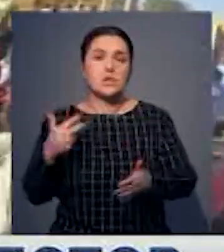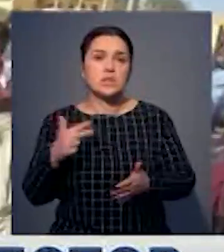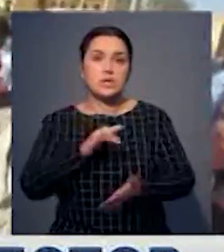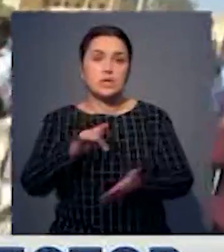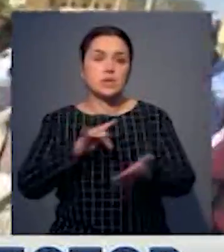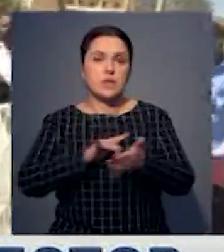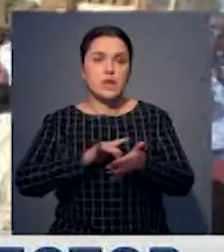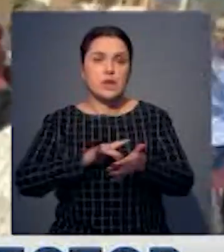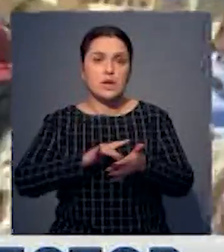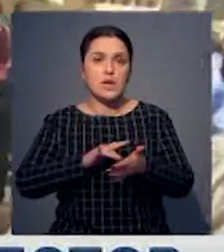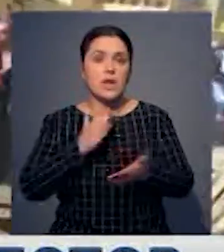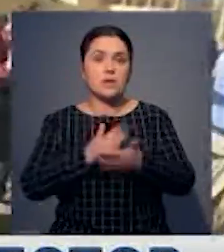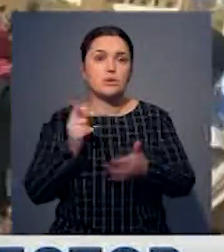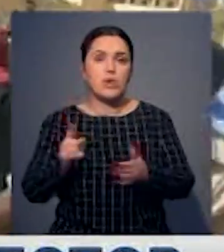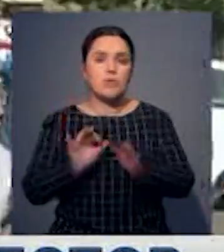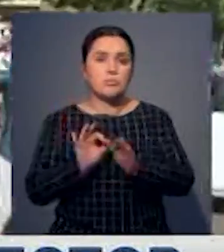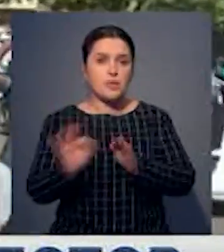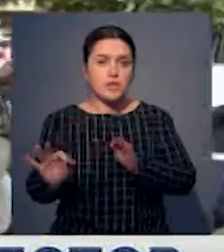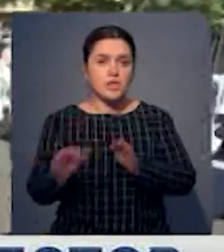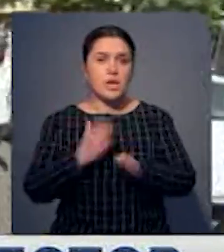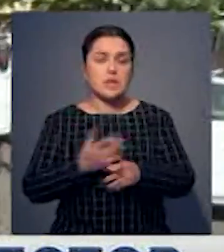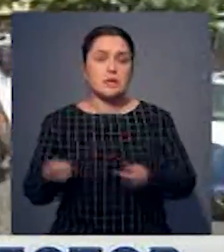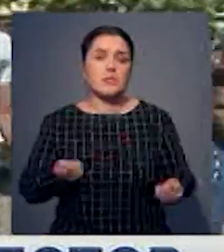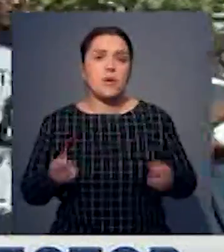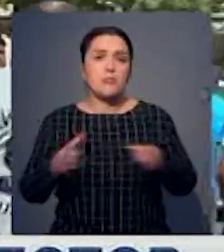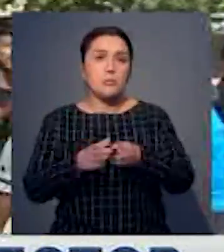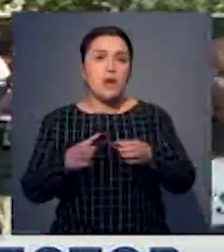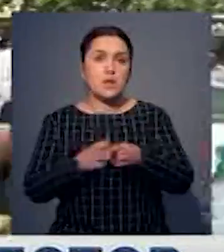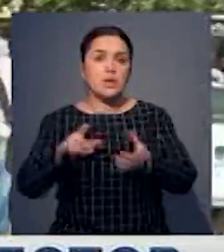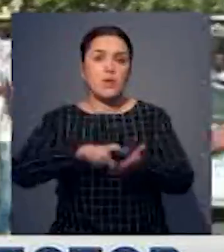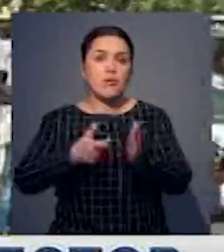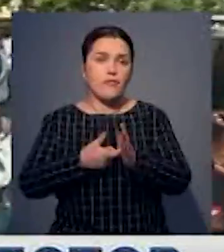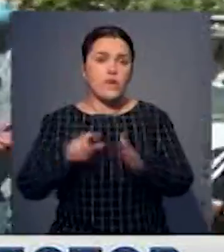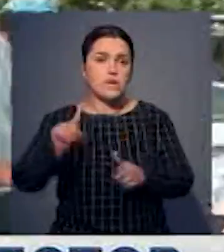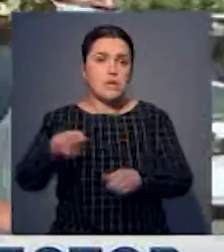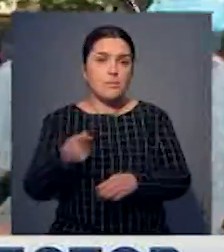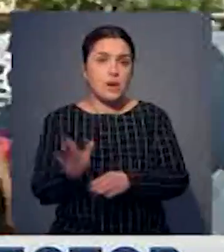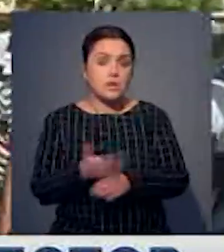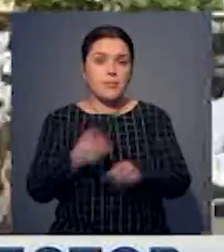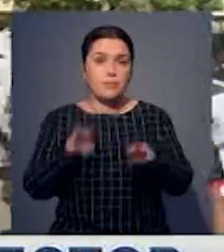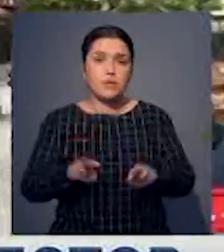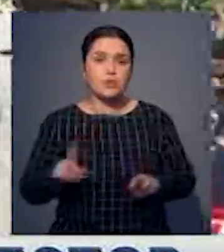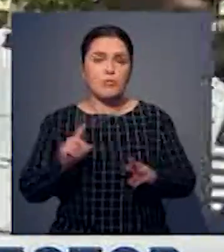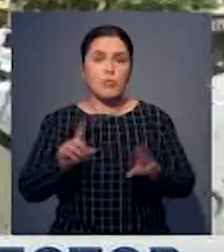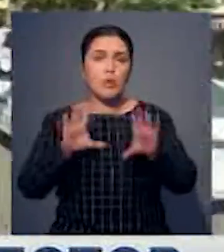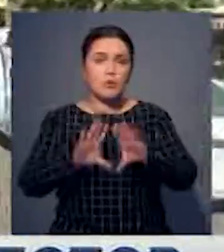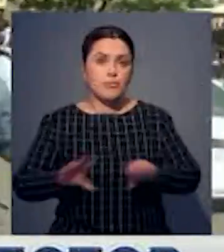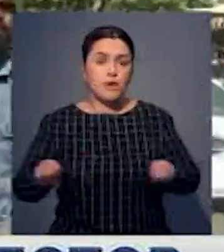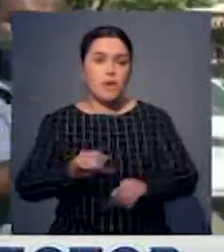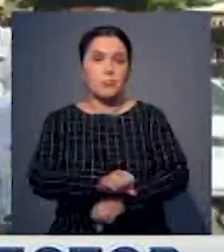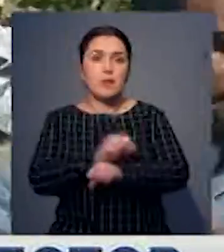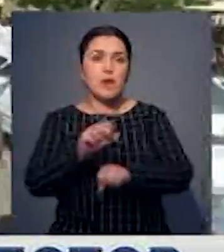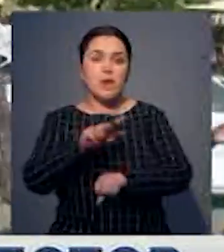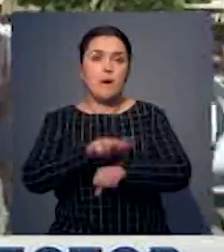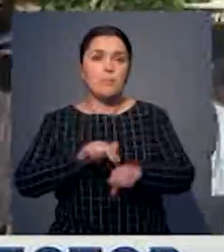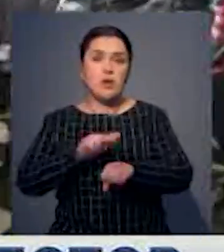в 30 городах страны. Люди поджигали офисы правящей партии и требовали отставки правительства. Чтобы успокоить активистов, полицейские